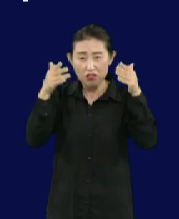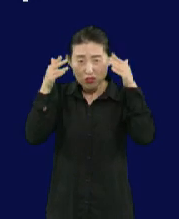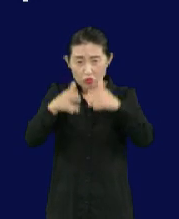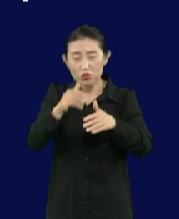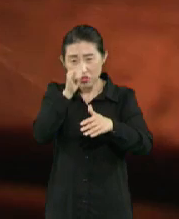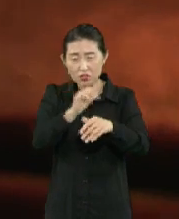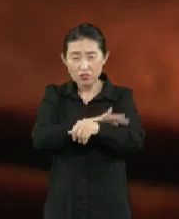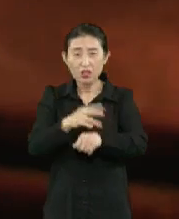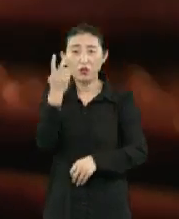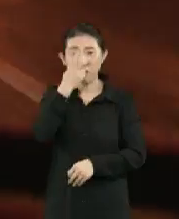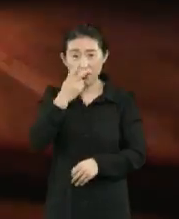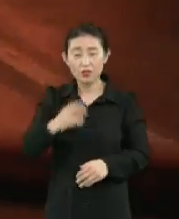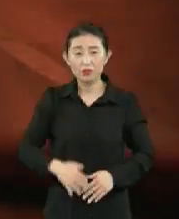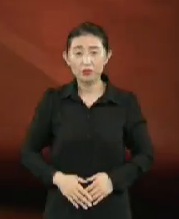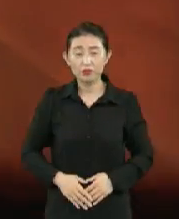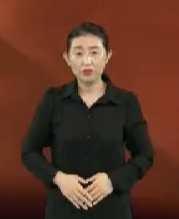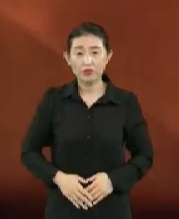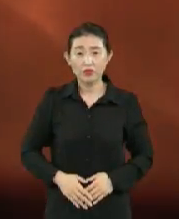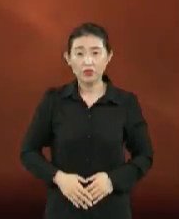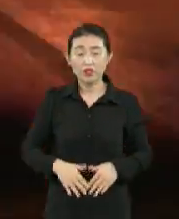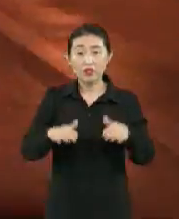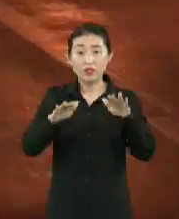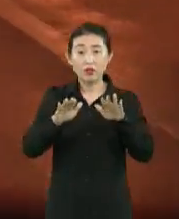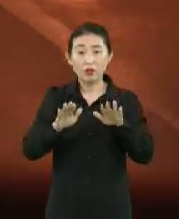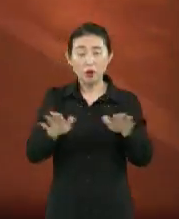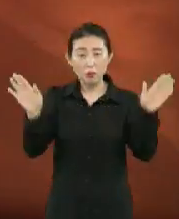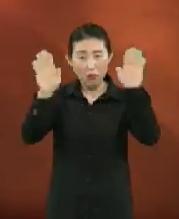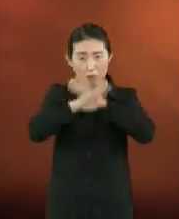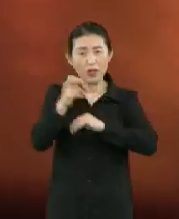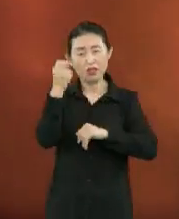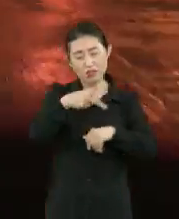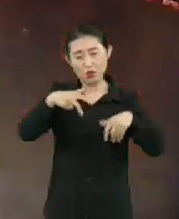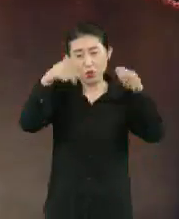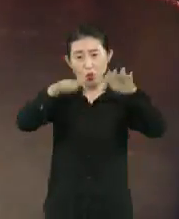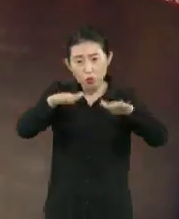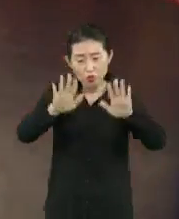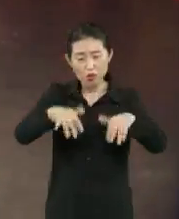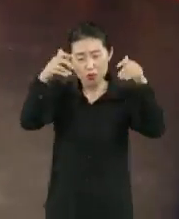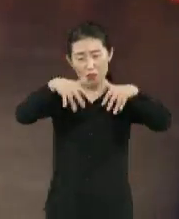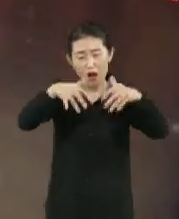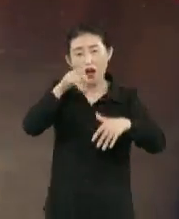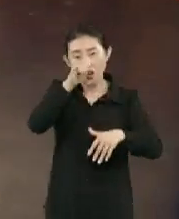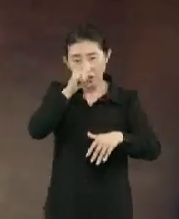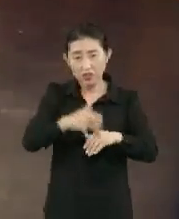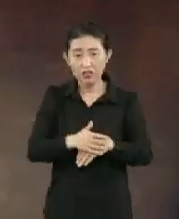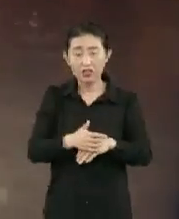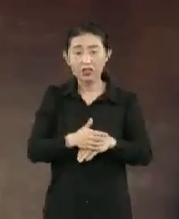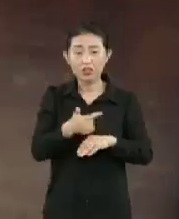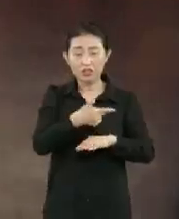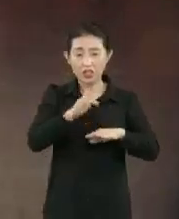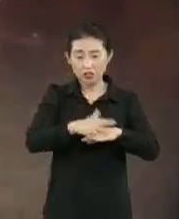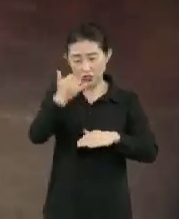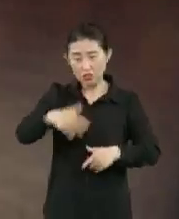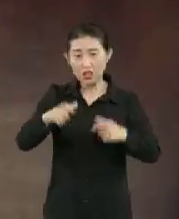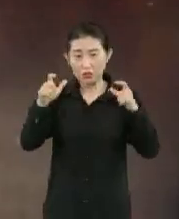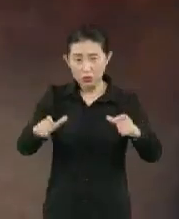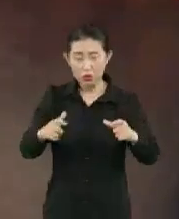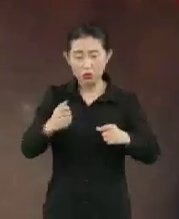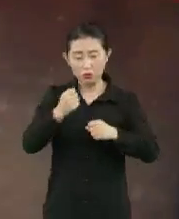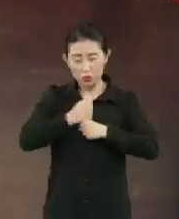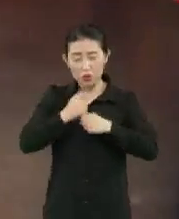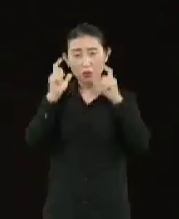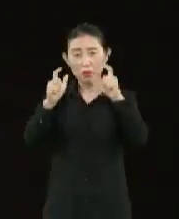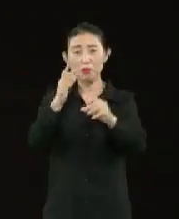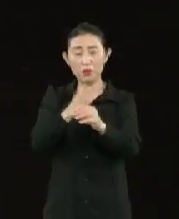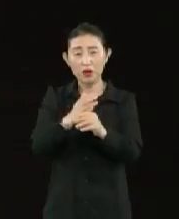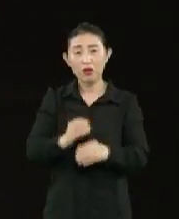집중되는 만큼 오후까지 잠잠했던 장맛비는 밤부터 다시 시작되면서 대전과 충남 4개 시군에는 호우 예비특보가